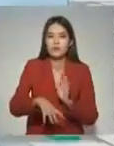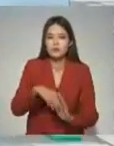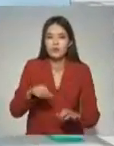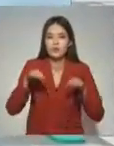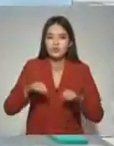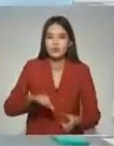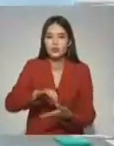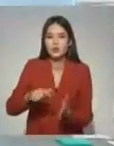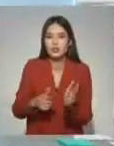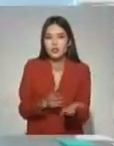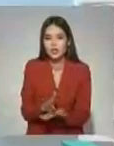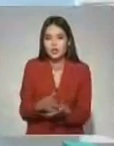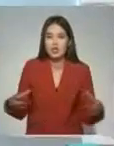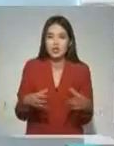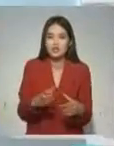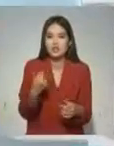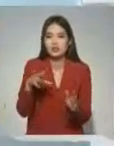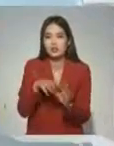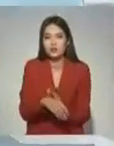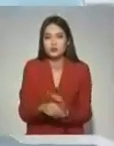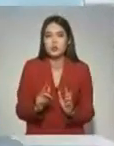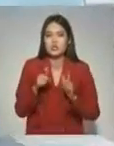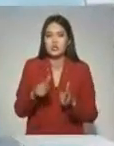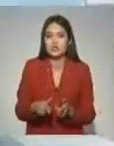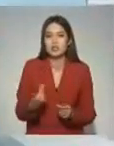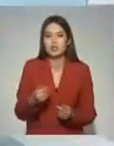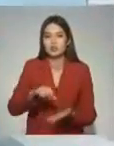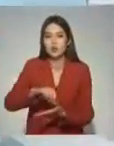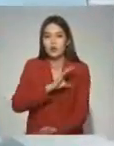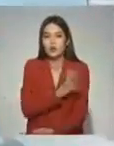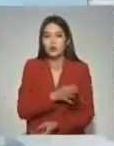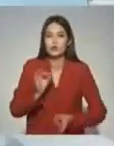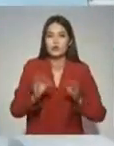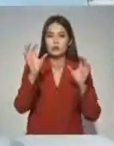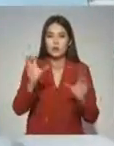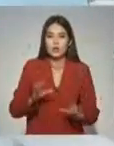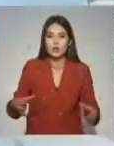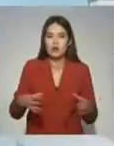участвовать 7 политических партий, 2 из которых зарегистрированы после вступления в силу новых норм закона о